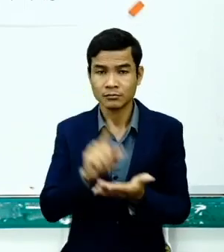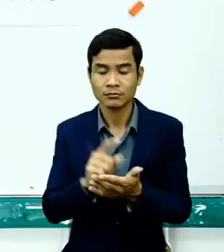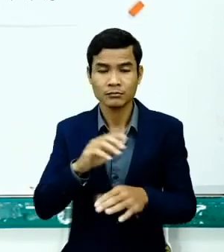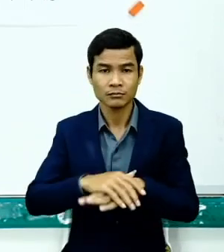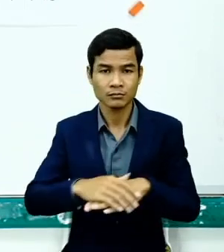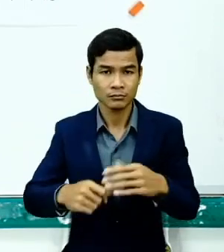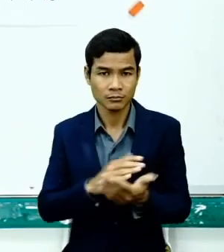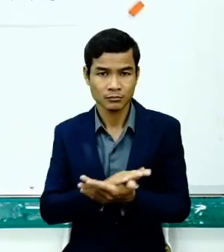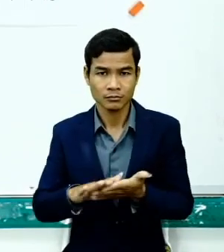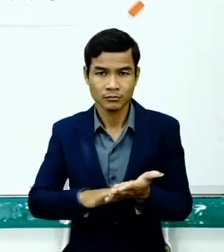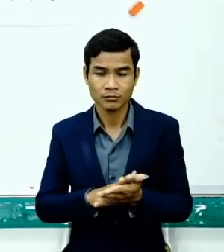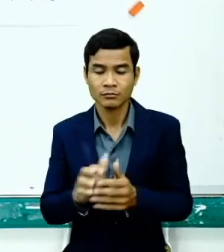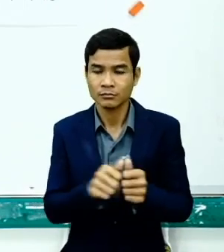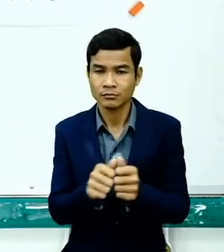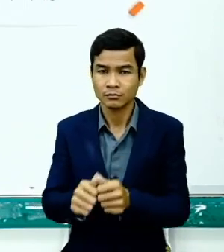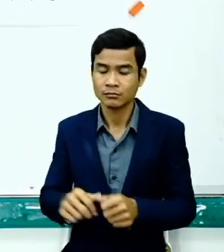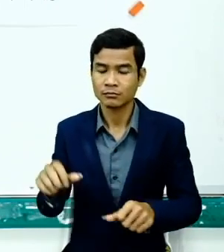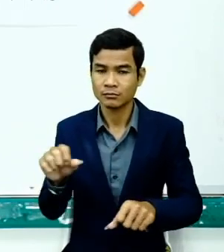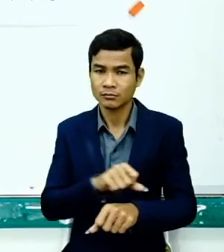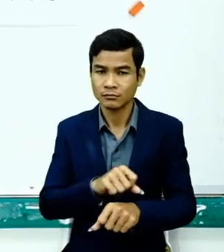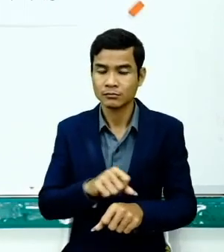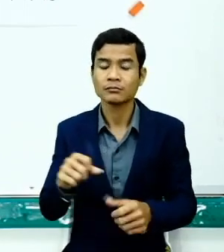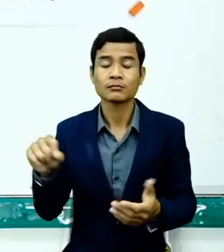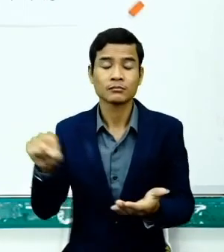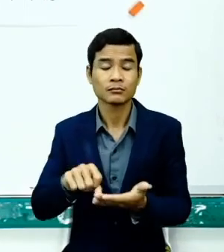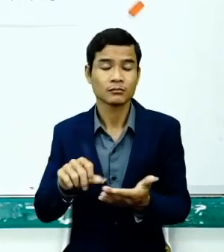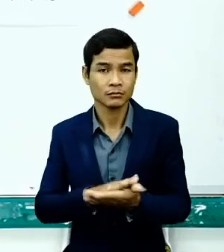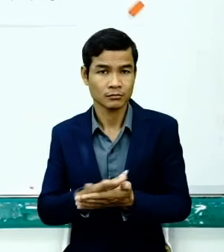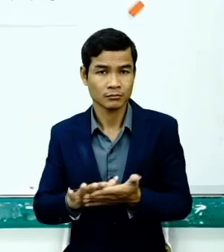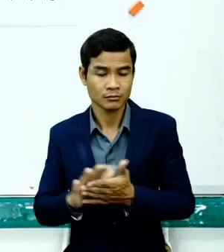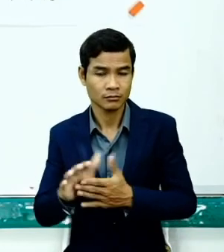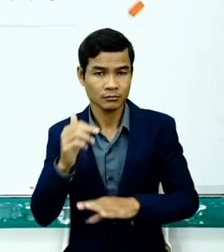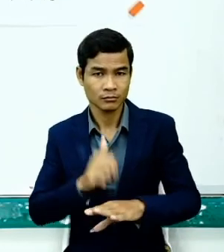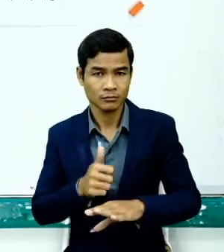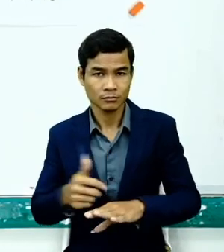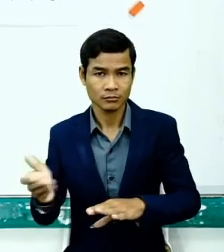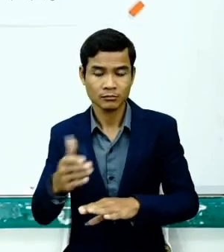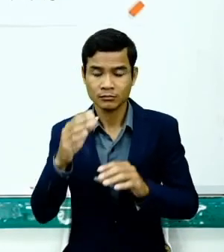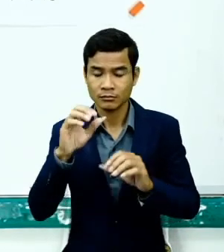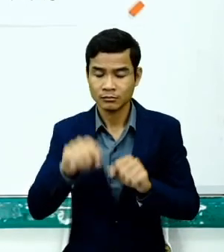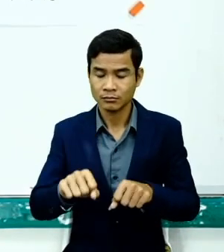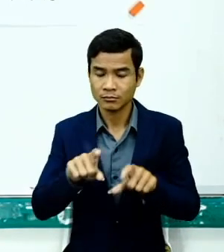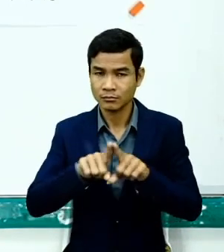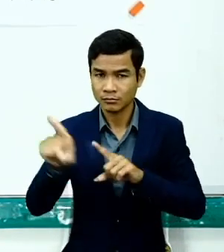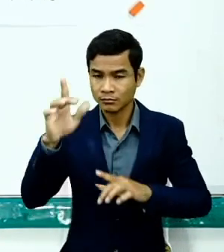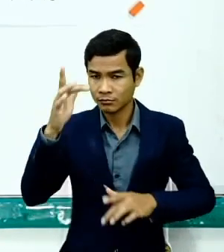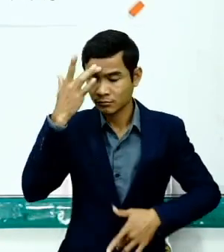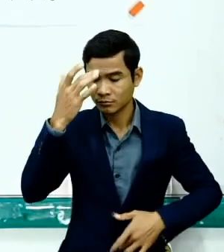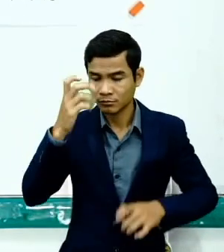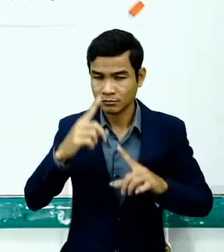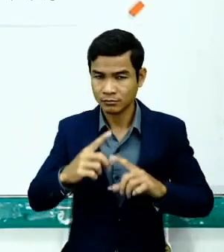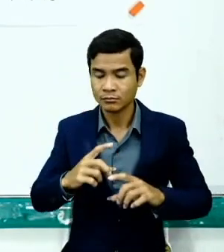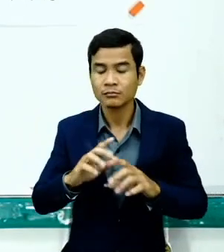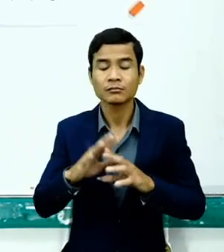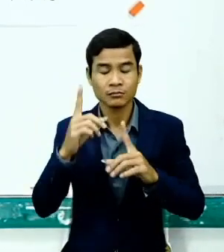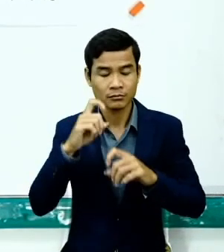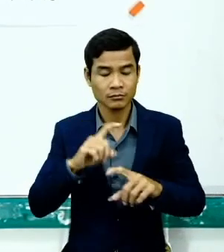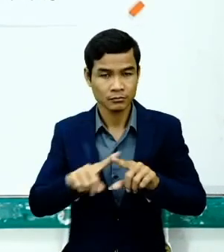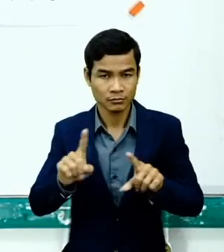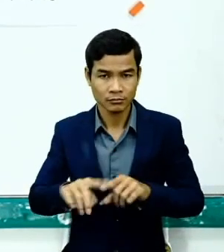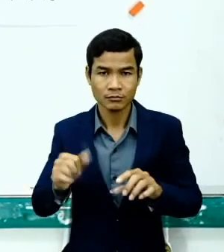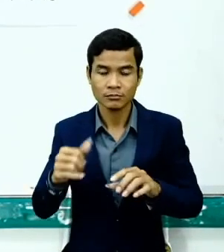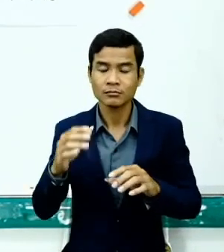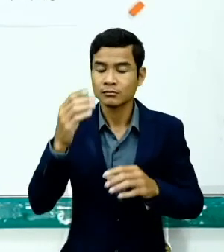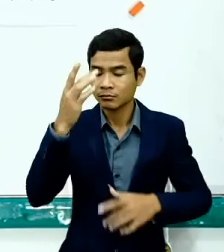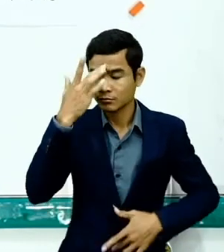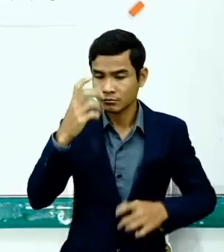សម្អាតដៃកូនឲ្យបានញឹកញាប់ជាមួយនឹងសាប៊ូជែលឬកុលអាកុលដើម្បីកូនកូនជៀសផុតពីជំងឺផ្សេងៗជាពិសេសជំងឺប្រភេទថ្មី